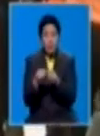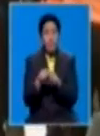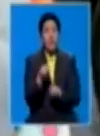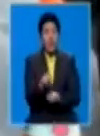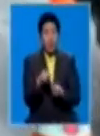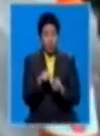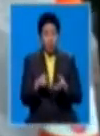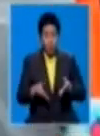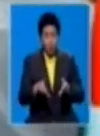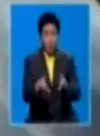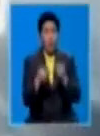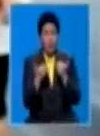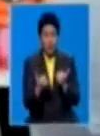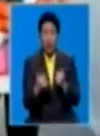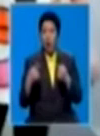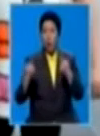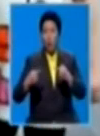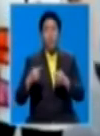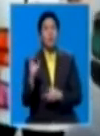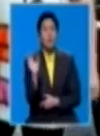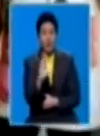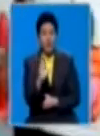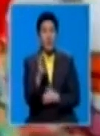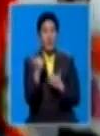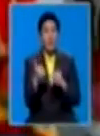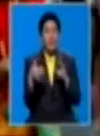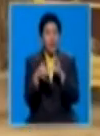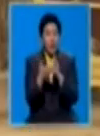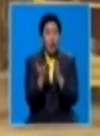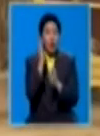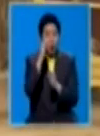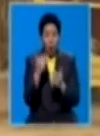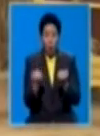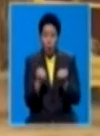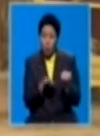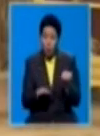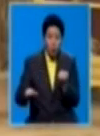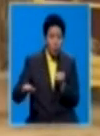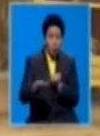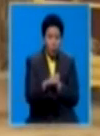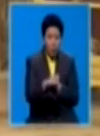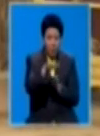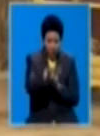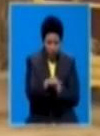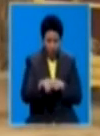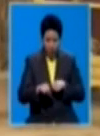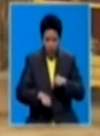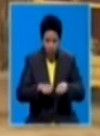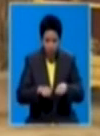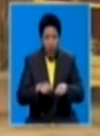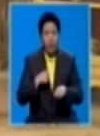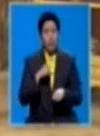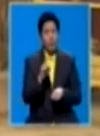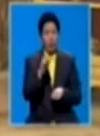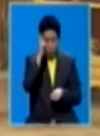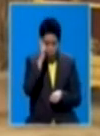ช้ถนนให้เหมาะสมด้วยนะครับอย่าทะเลาะเบาะแว้งกันรวมถึงการจอดรถในเส้นทางจักรยานอันนี้ต้องคำนึงถึง